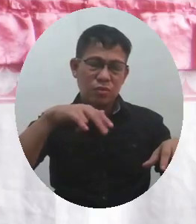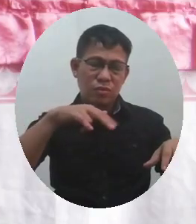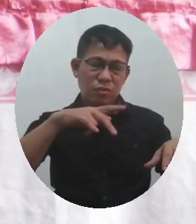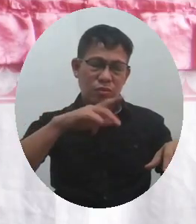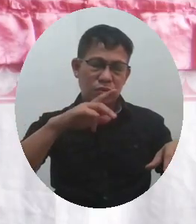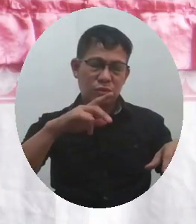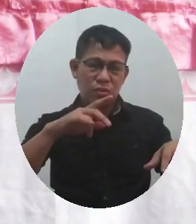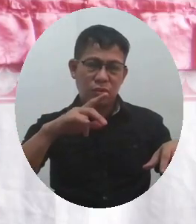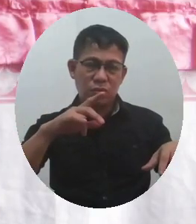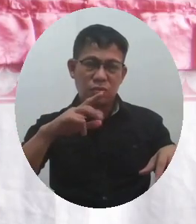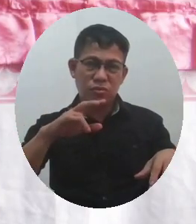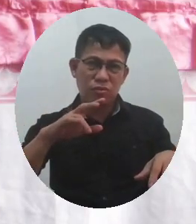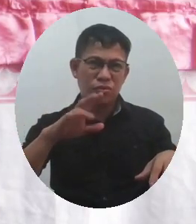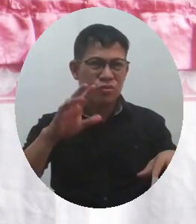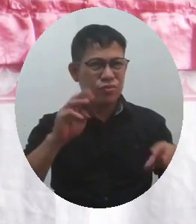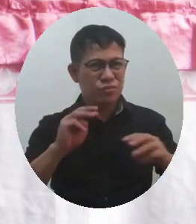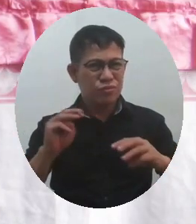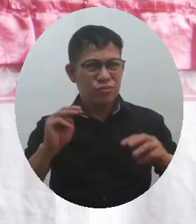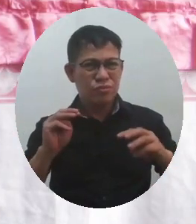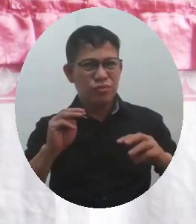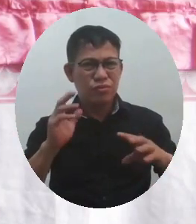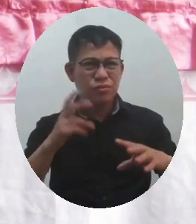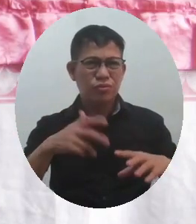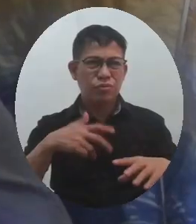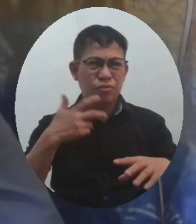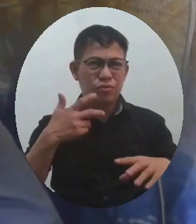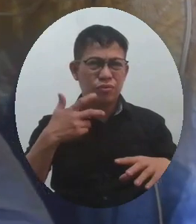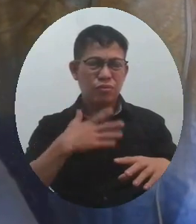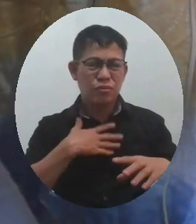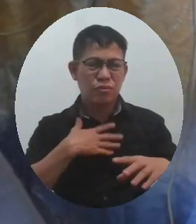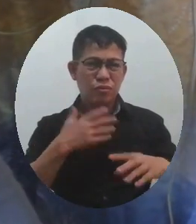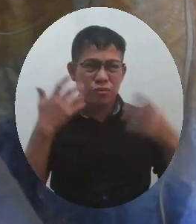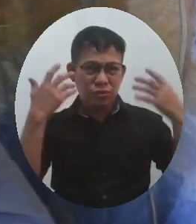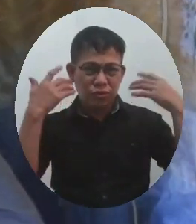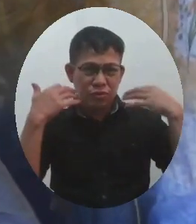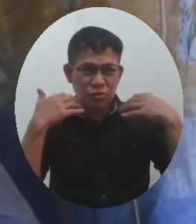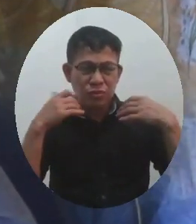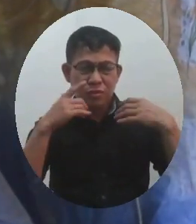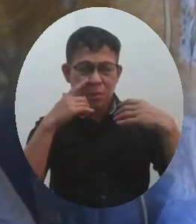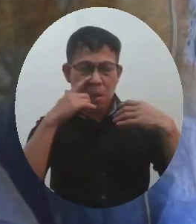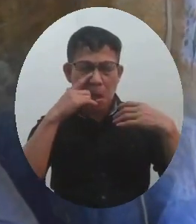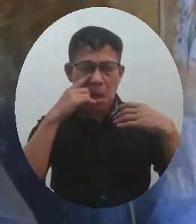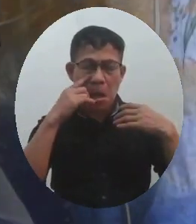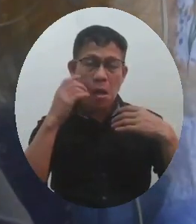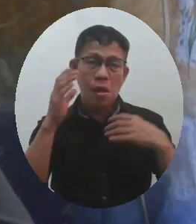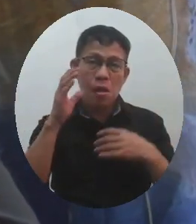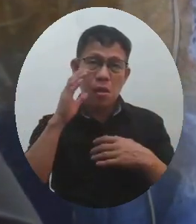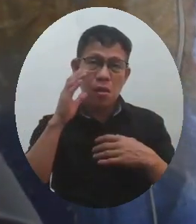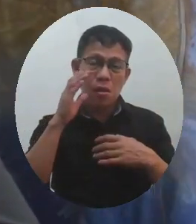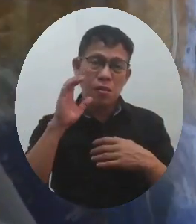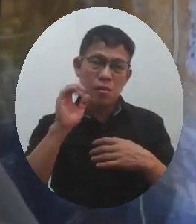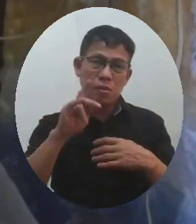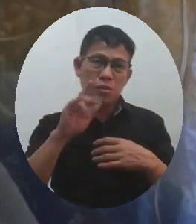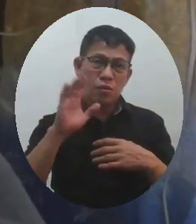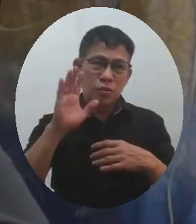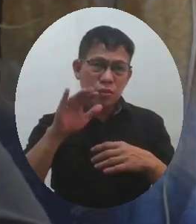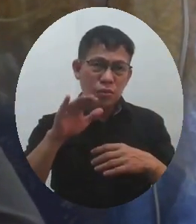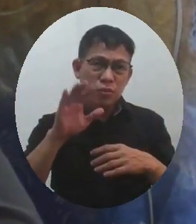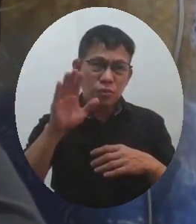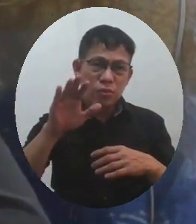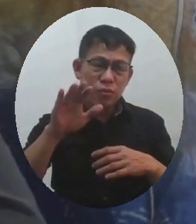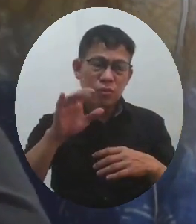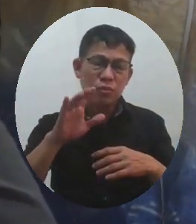tapos pinapanood ko ng ano. Kasi gumagana, tapos parang sumisigaw siya. Uy, si Carla, ang pawisin na bato. Carla,